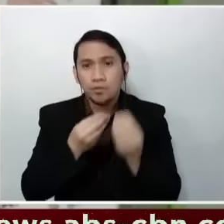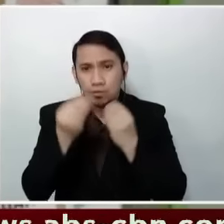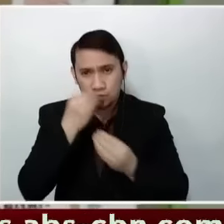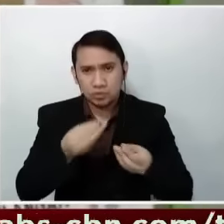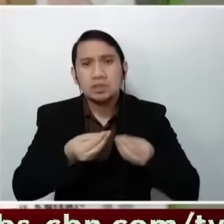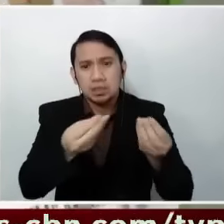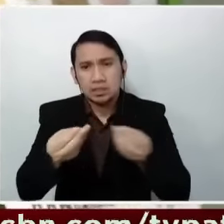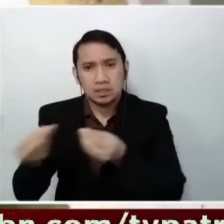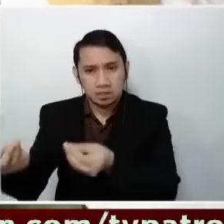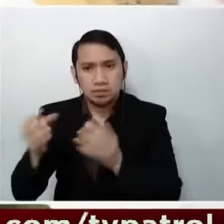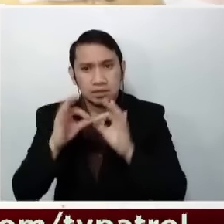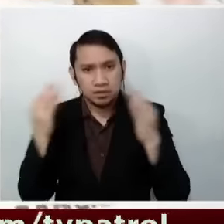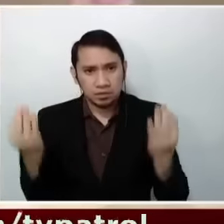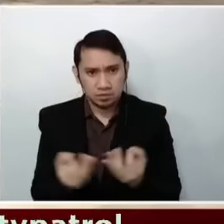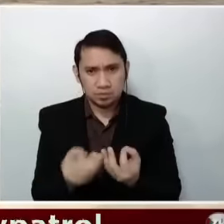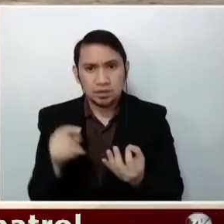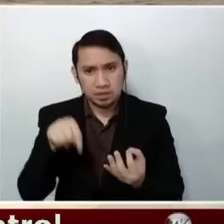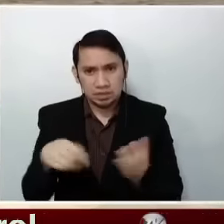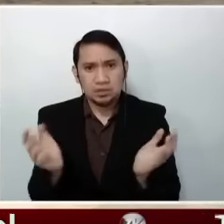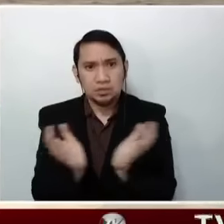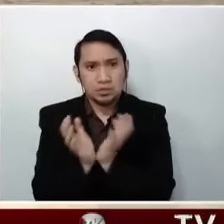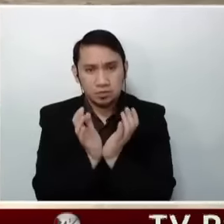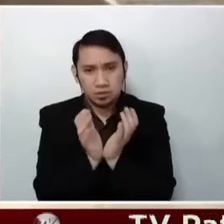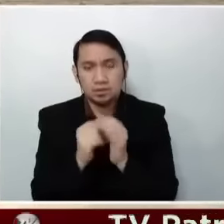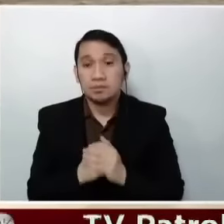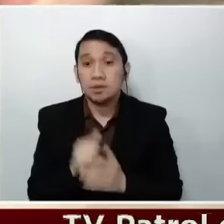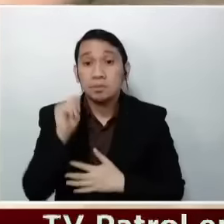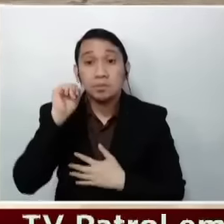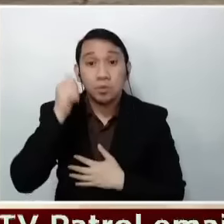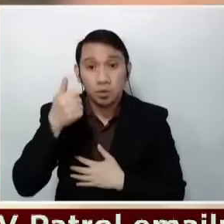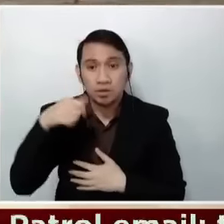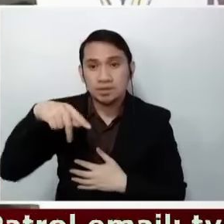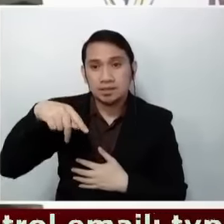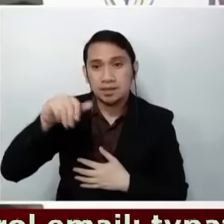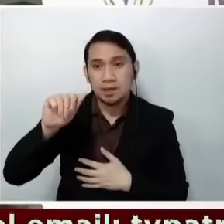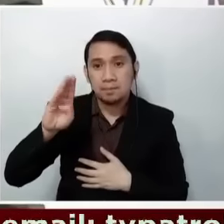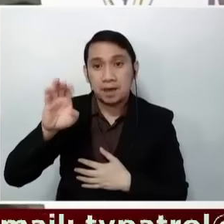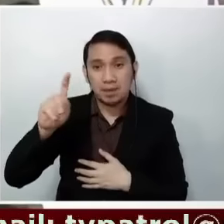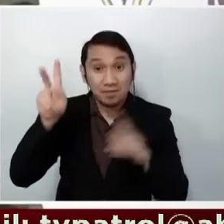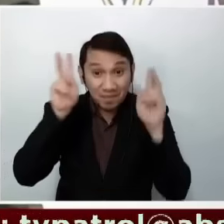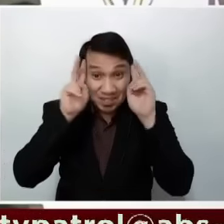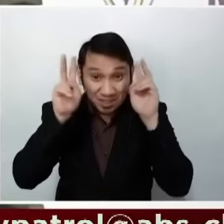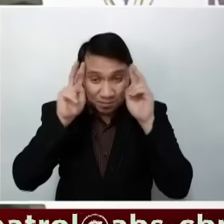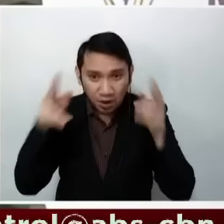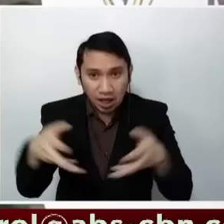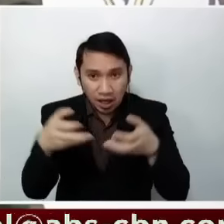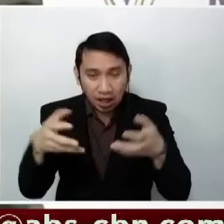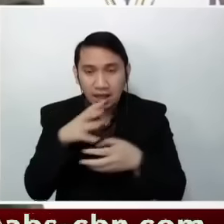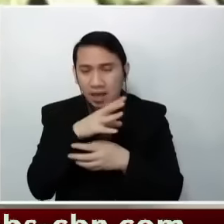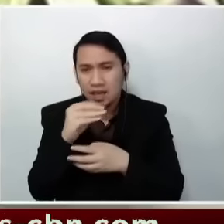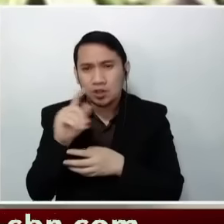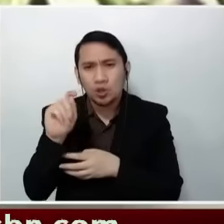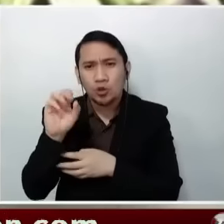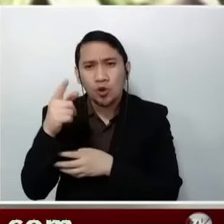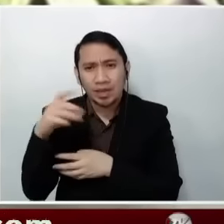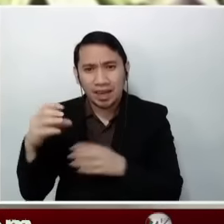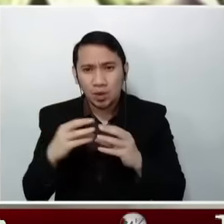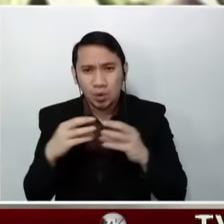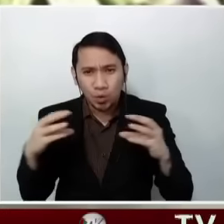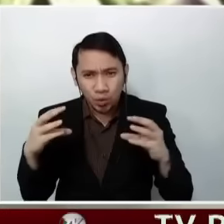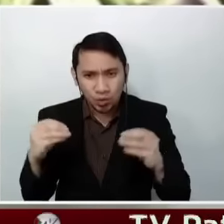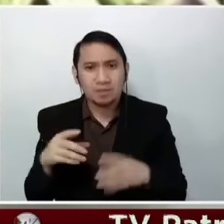pamilya dito sa komunidad. Bukas, pakbet at lumpiang toge ang ipapamahagi nila sa kanilang lugar, kaya kanina